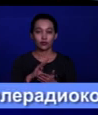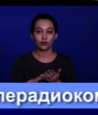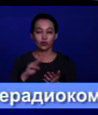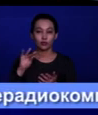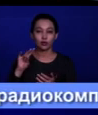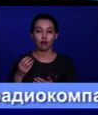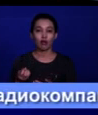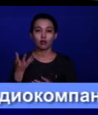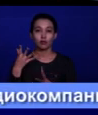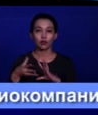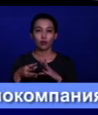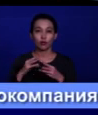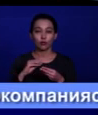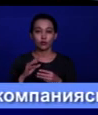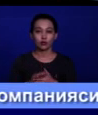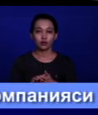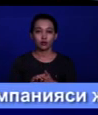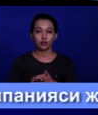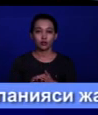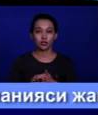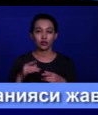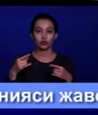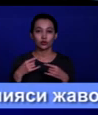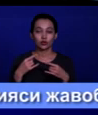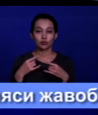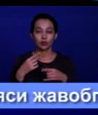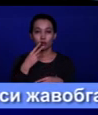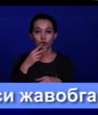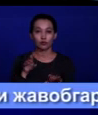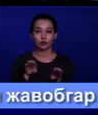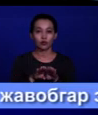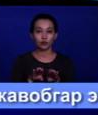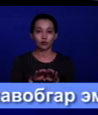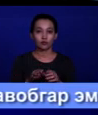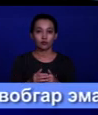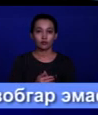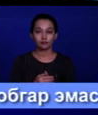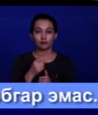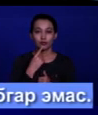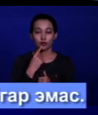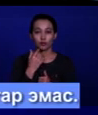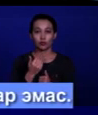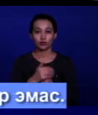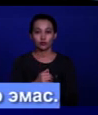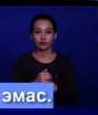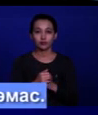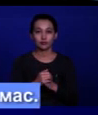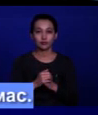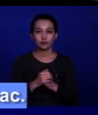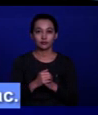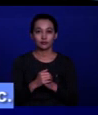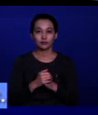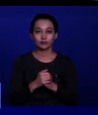teng. 150 minut esa 2 soat 30 minutga teng. 180 minut